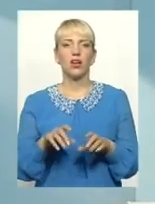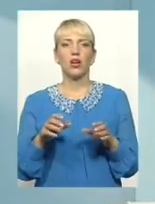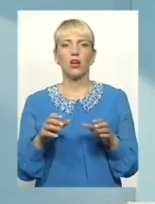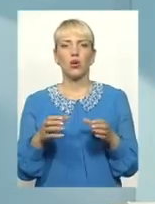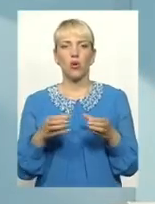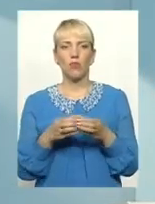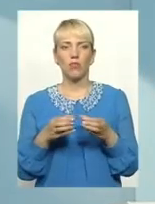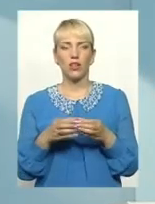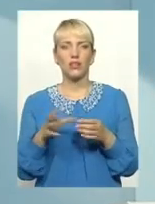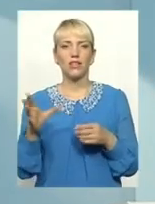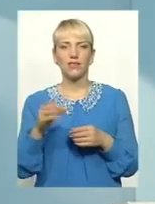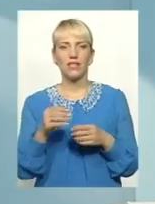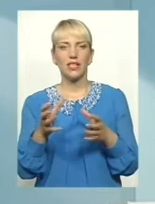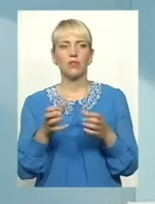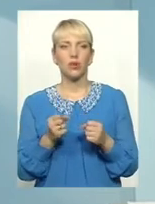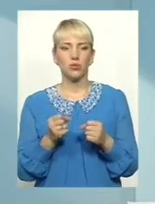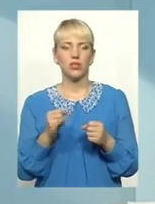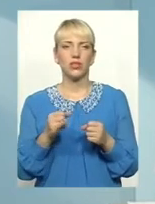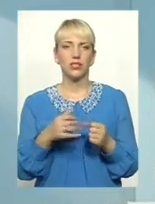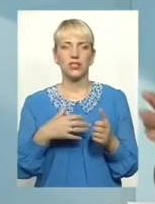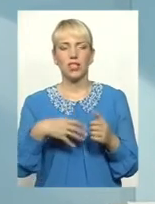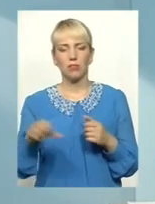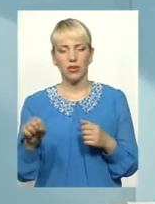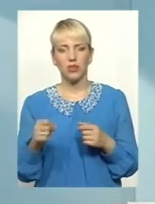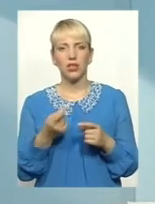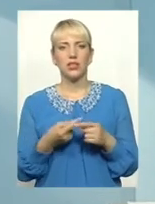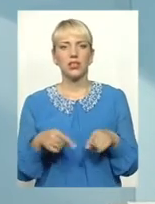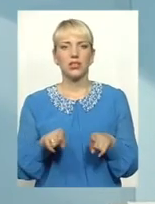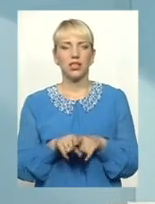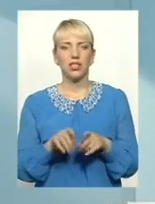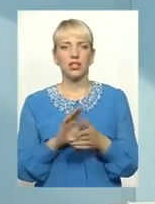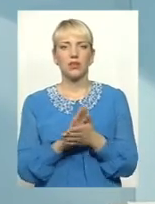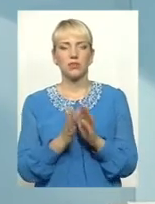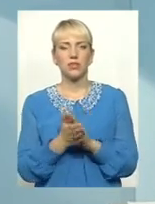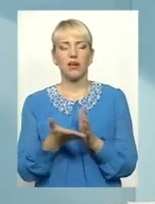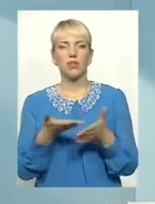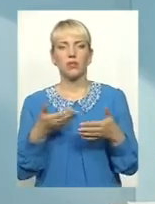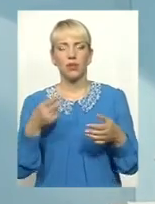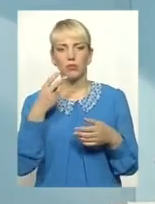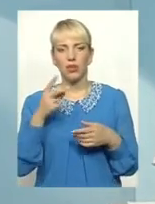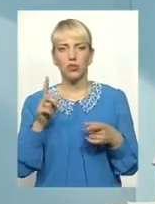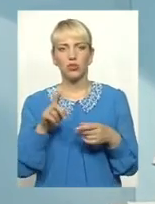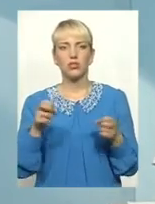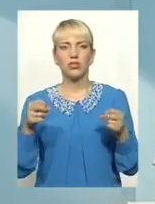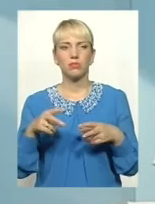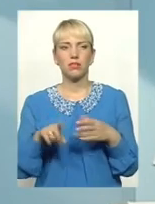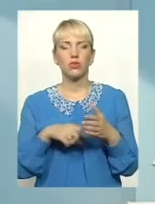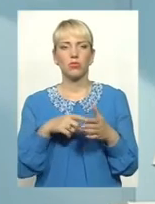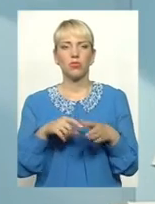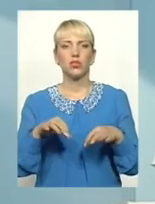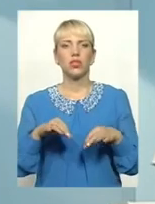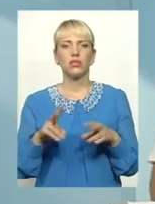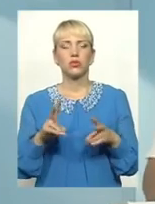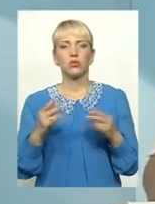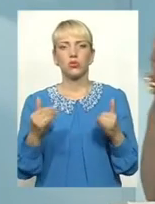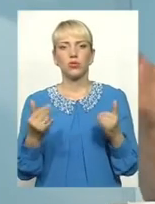все беруть і забирають. За тих обставин. Ми бачимо, що спецкомунтранс, який сьогодні має